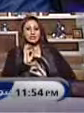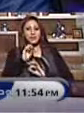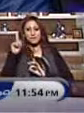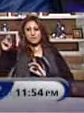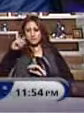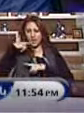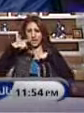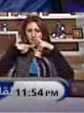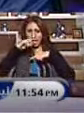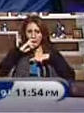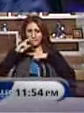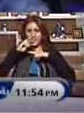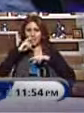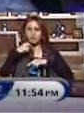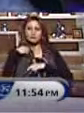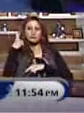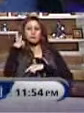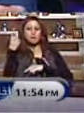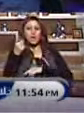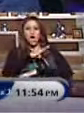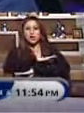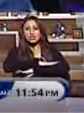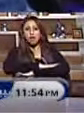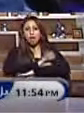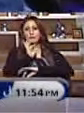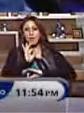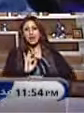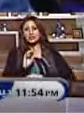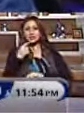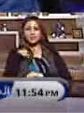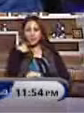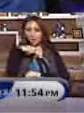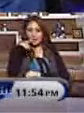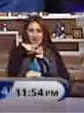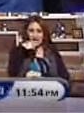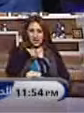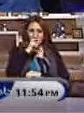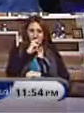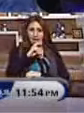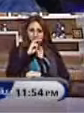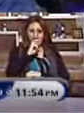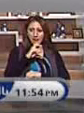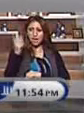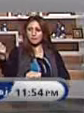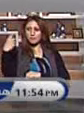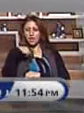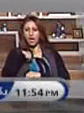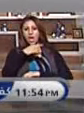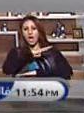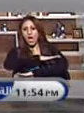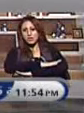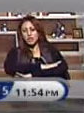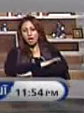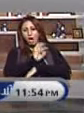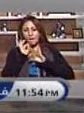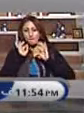لابد كما اكرم نفسي اكرم اخي انما المؤمنون اخوه وبعدين القواسم المشتركه موجوده نعم